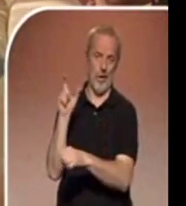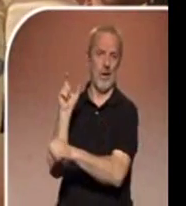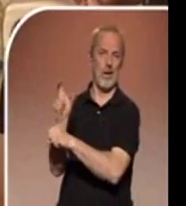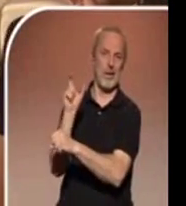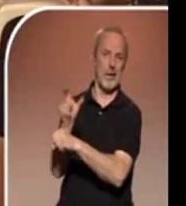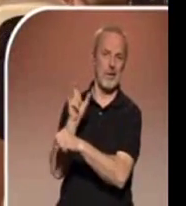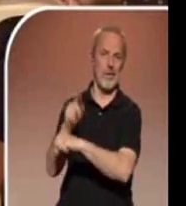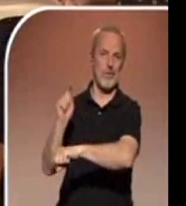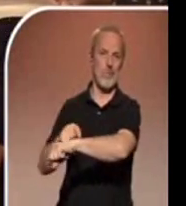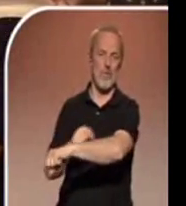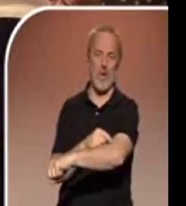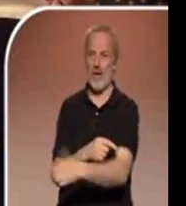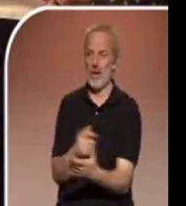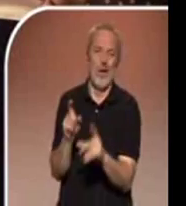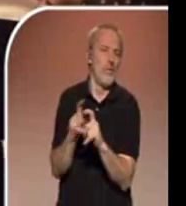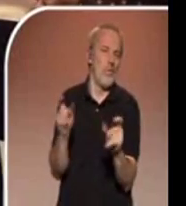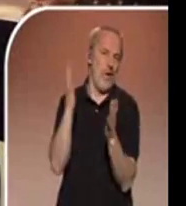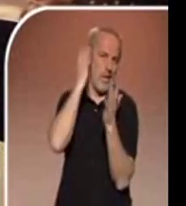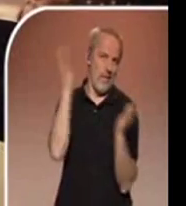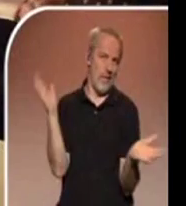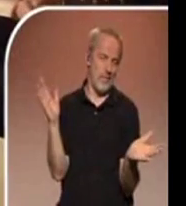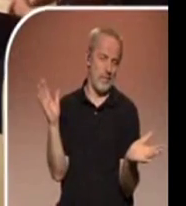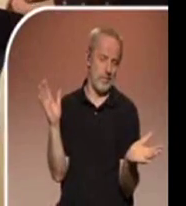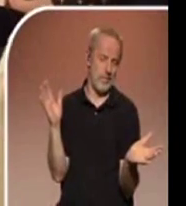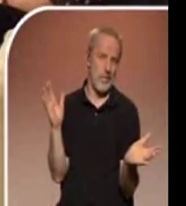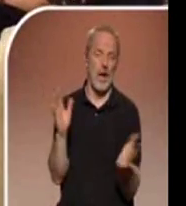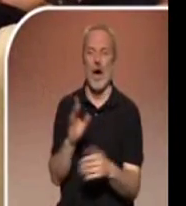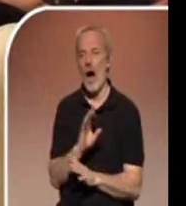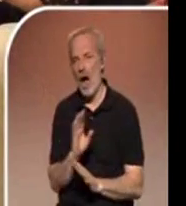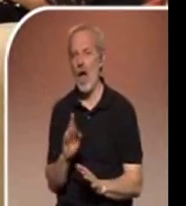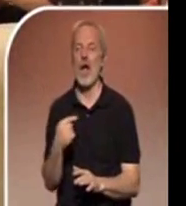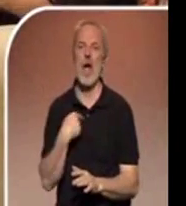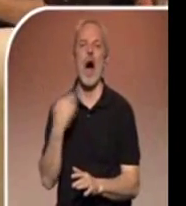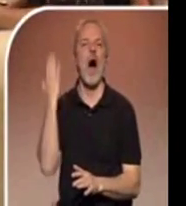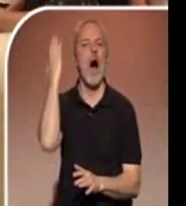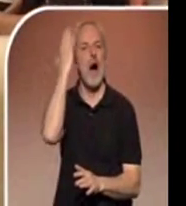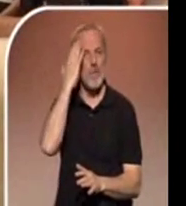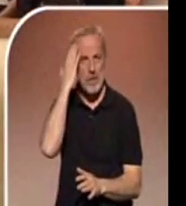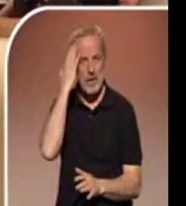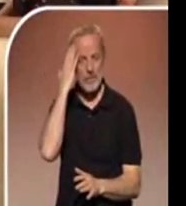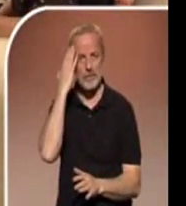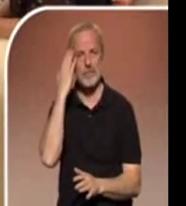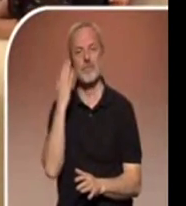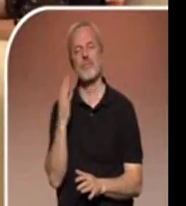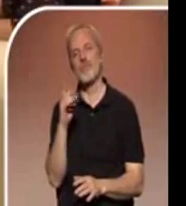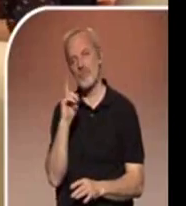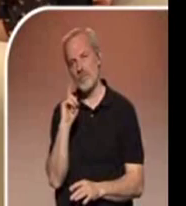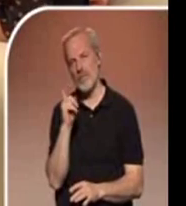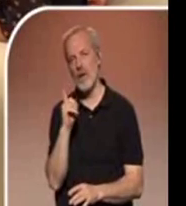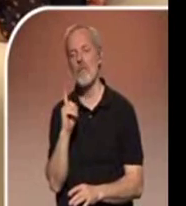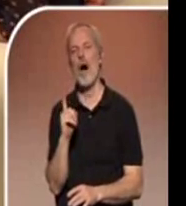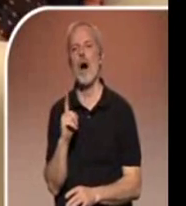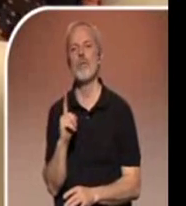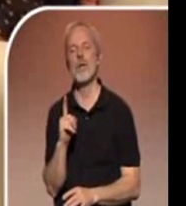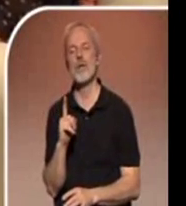motivy mohou být různé, ale skutečně já si myslím, že by se mělo vždycky vycházet se